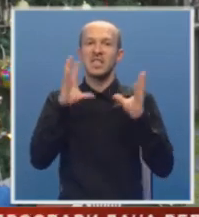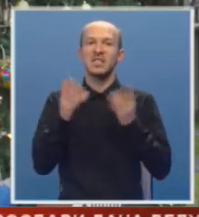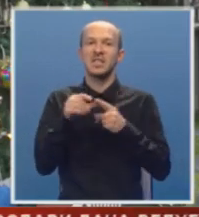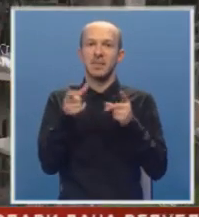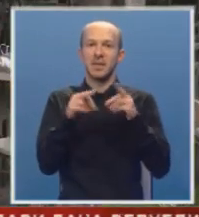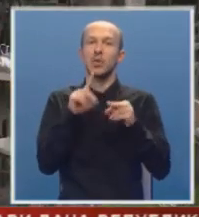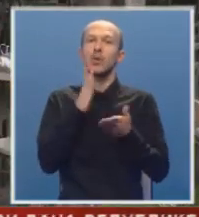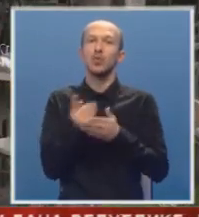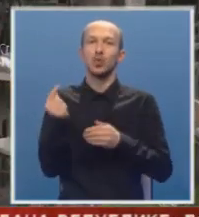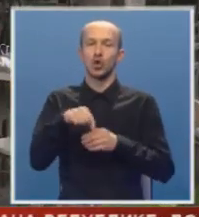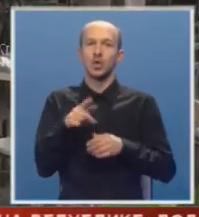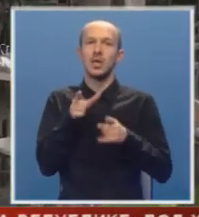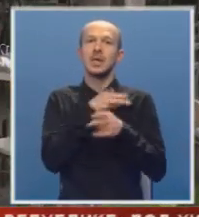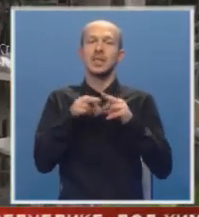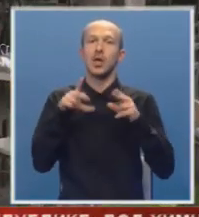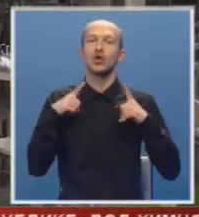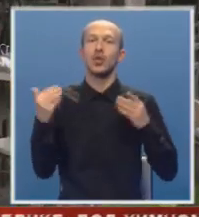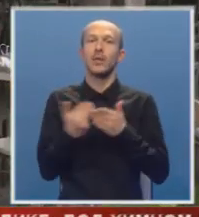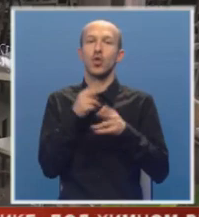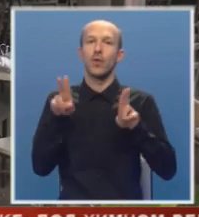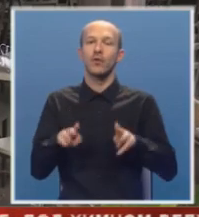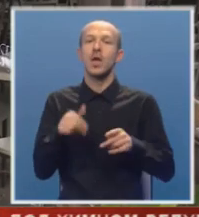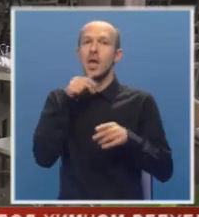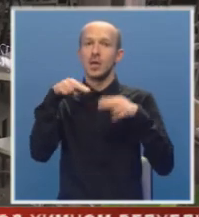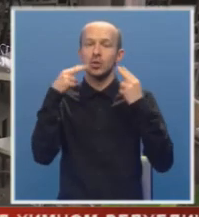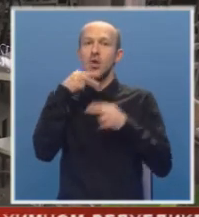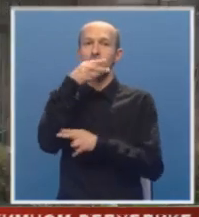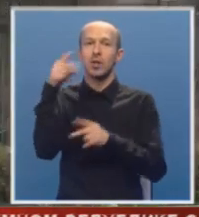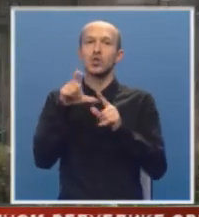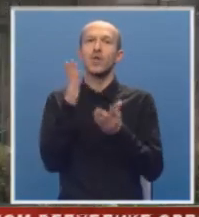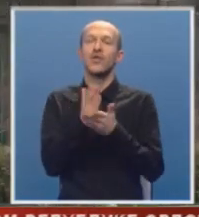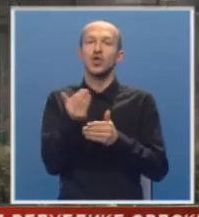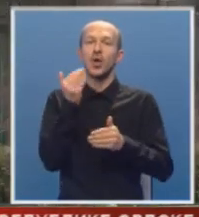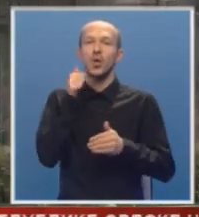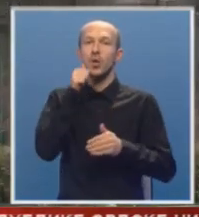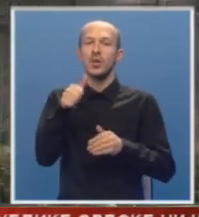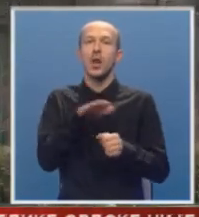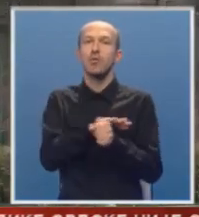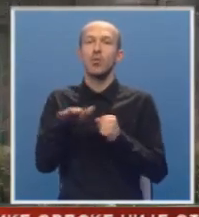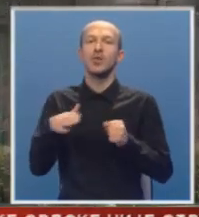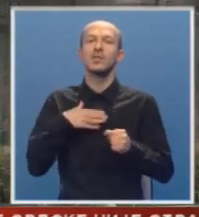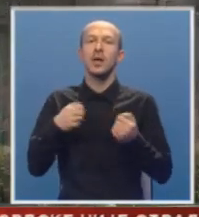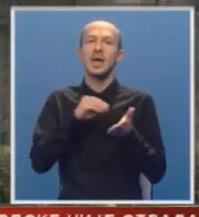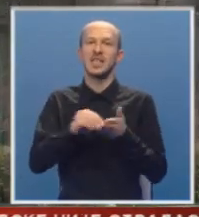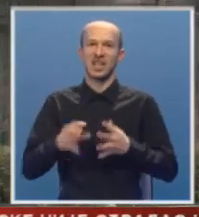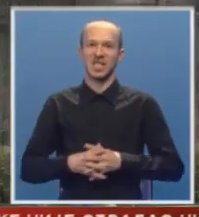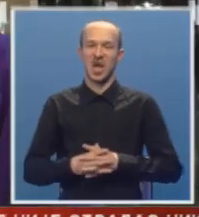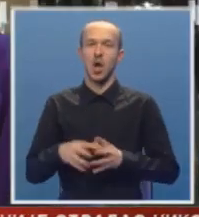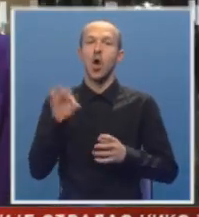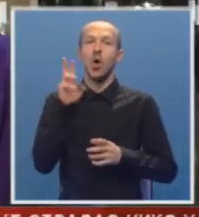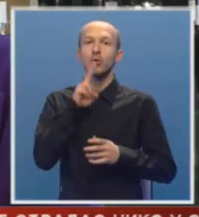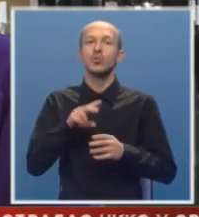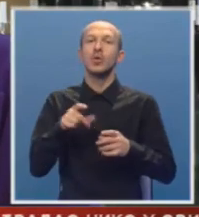Semberce koji budu došli. Za doček pravoslavne nove godine restorani i hoteli su već prije nekoliko dana popunili rezervacije. Obično